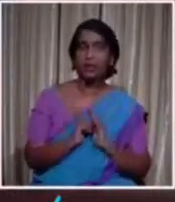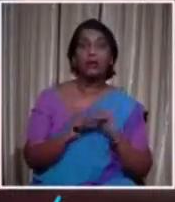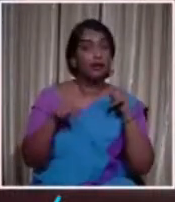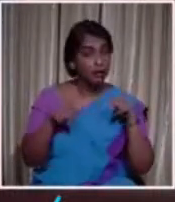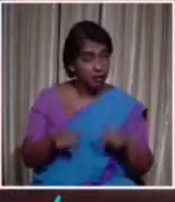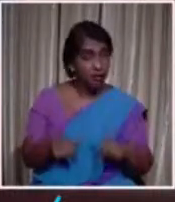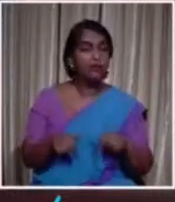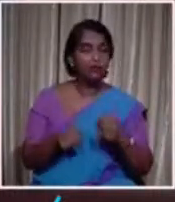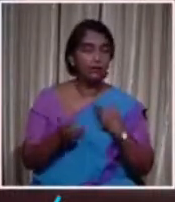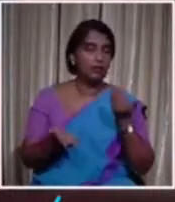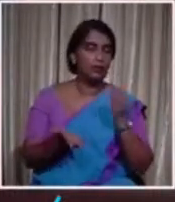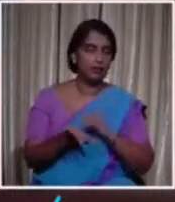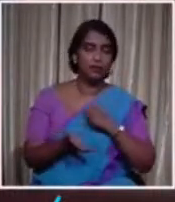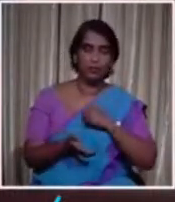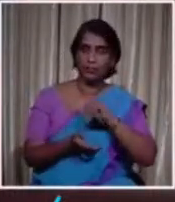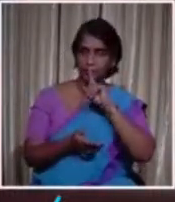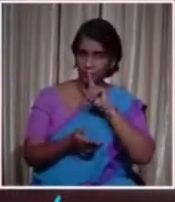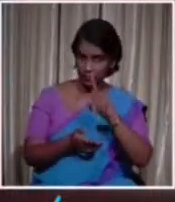मेतेन्दित अपि नैमत कियन्ने